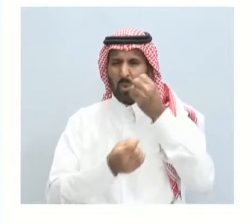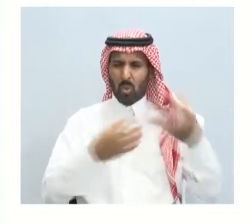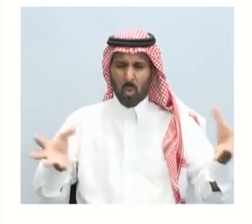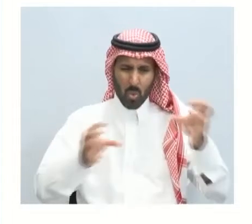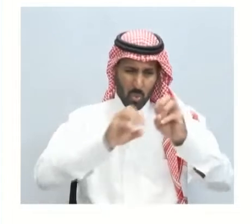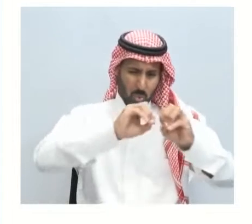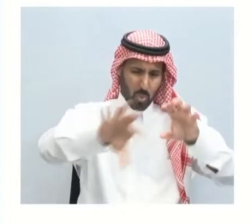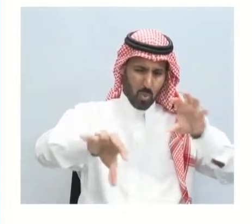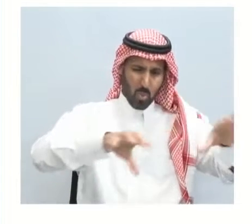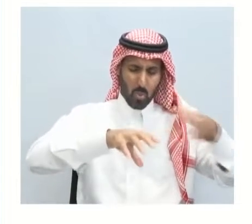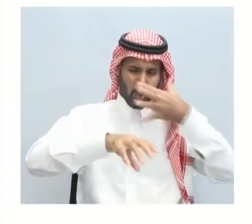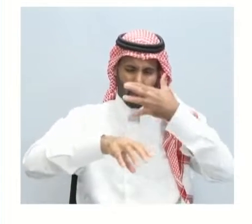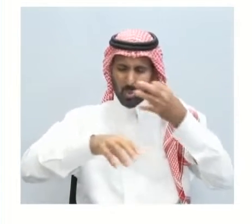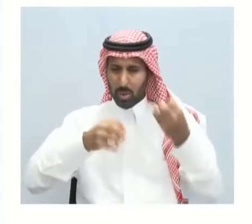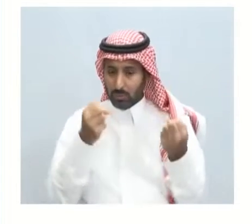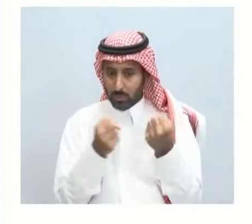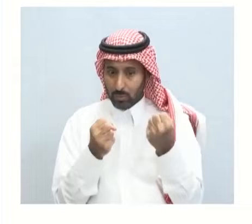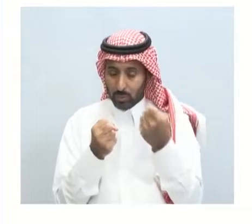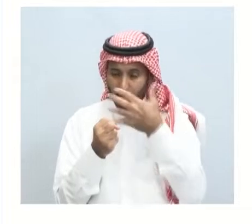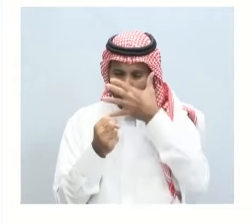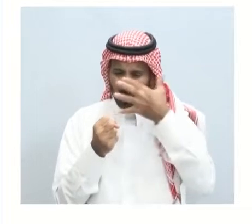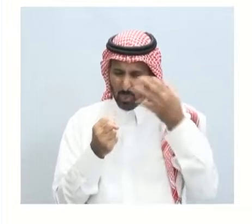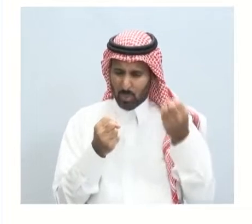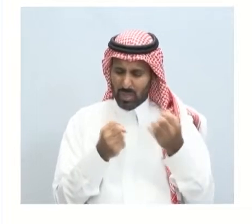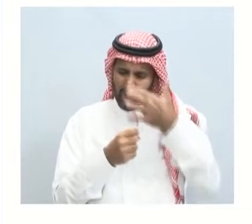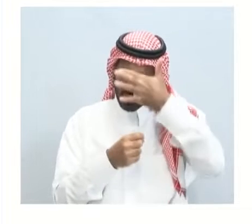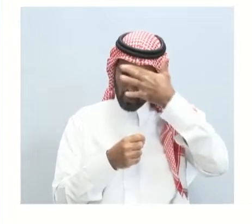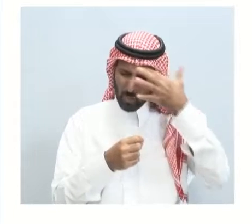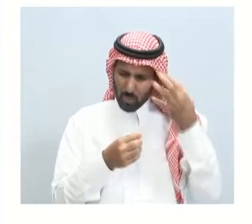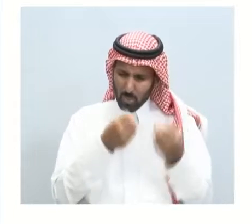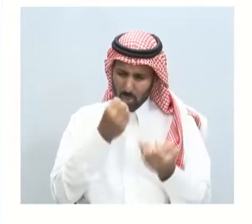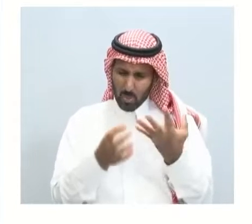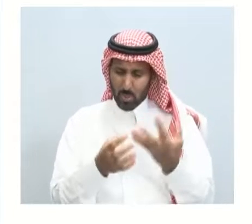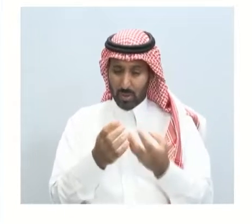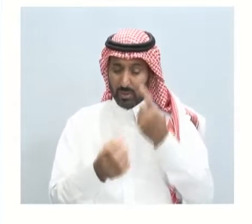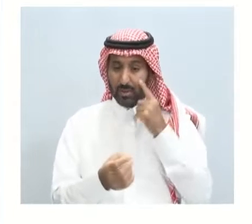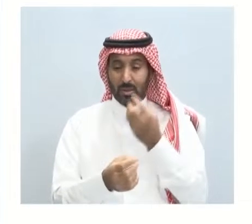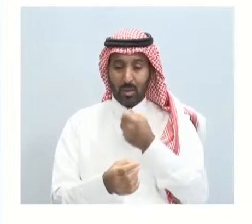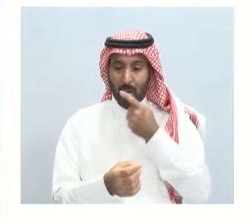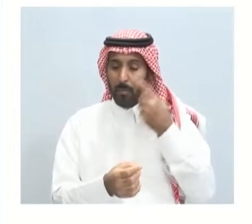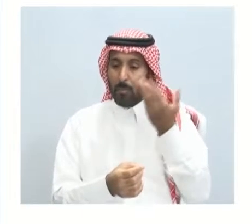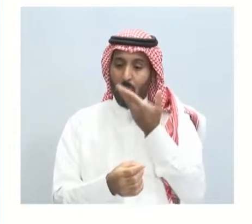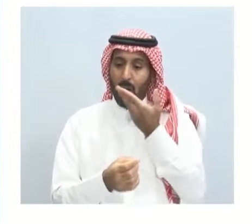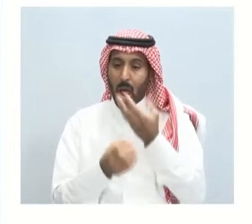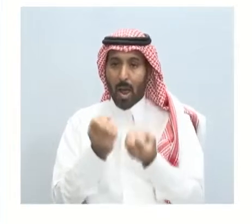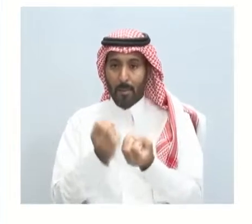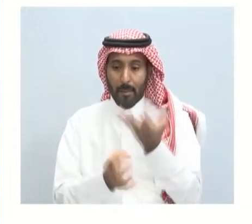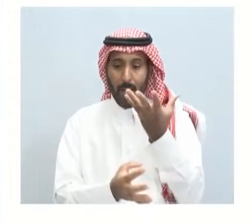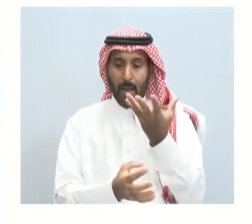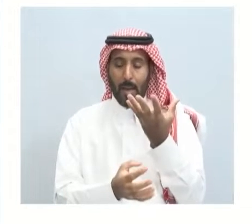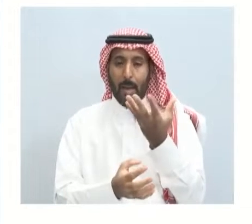والرماد بالاضافه الى الغازات ومنها بخار الماء ويعتقد يعتقد بعض العلماء